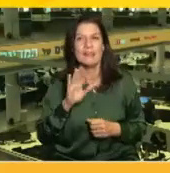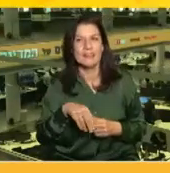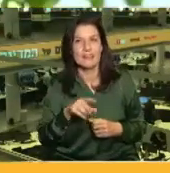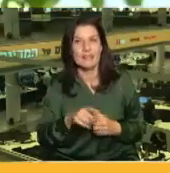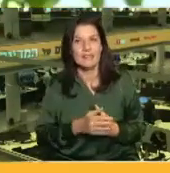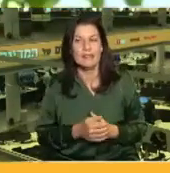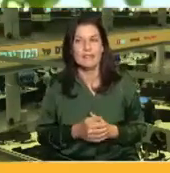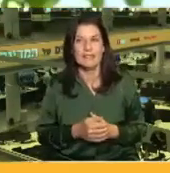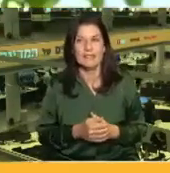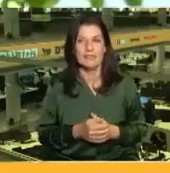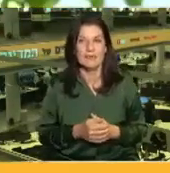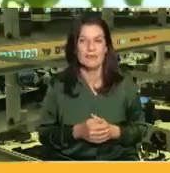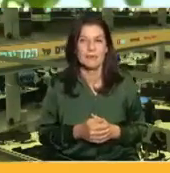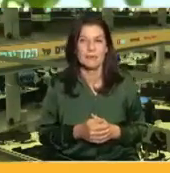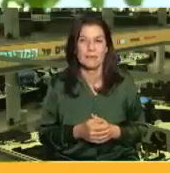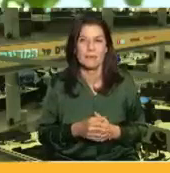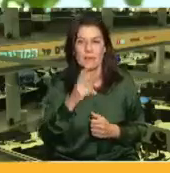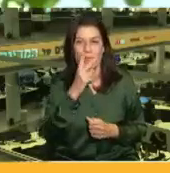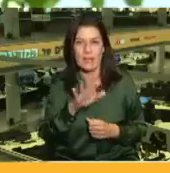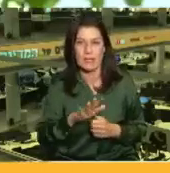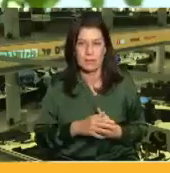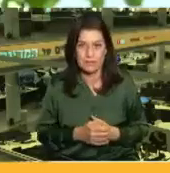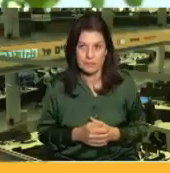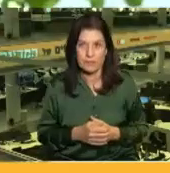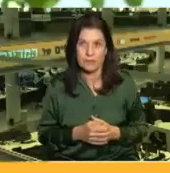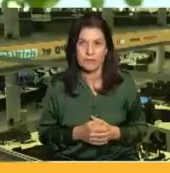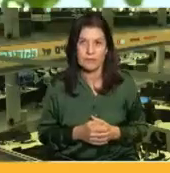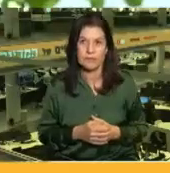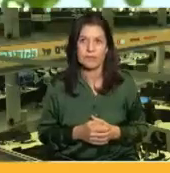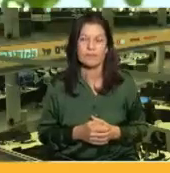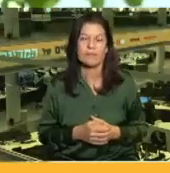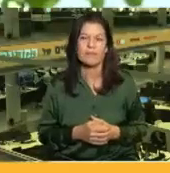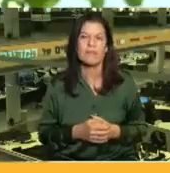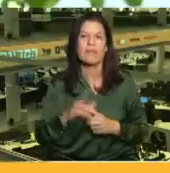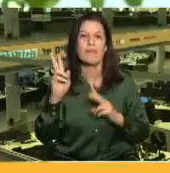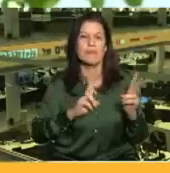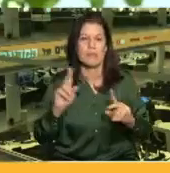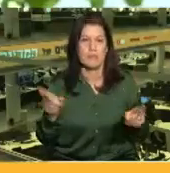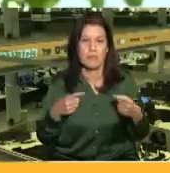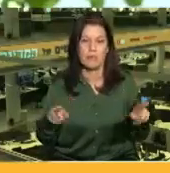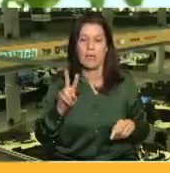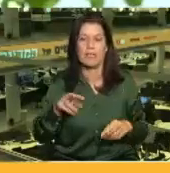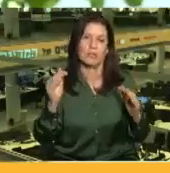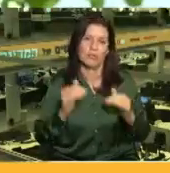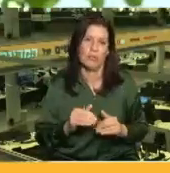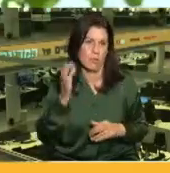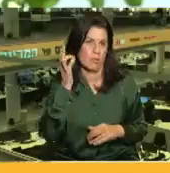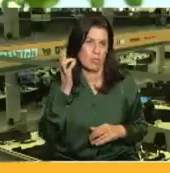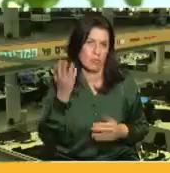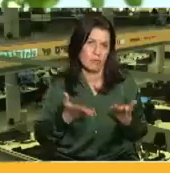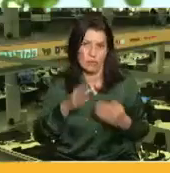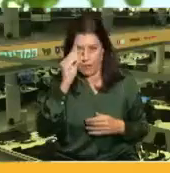זאת. תראי. אין ספק שבתעשיית המוזיקה יש פחות נשים